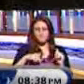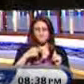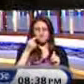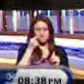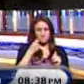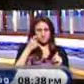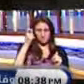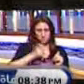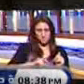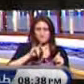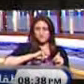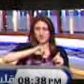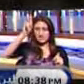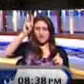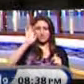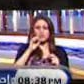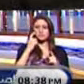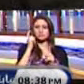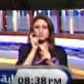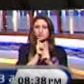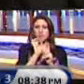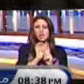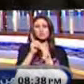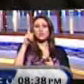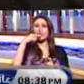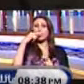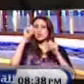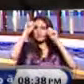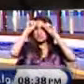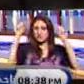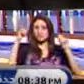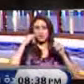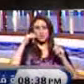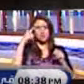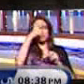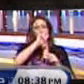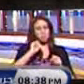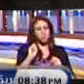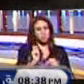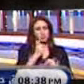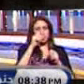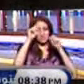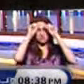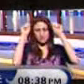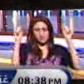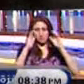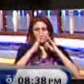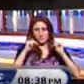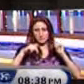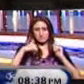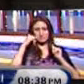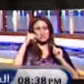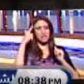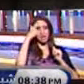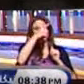بمعنى سرعه الاتصالات، تواجد كل اعضاء السفاره المصريه في الخارج مثلا في